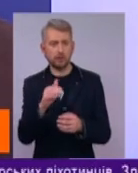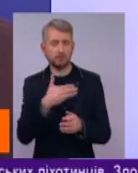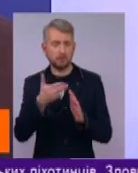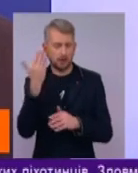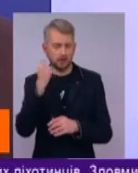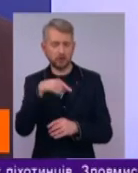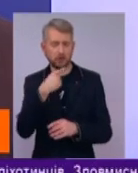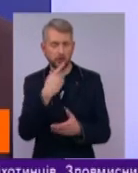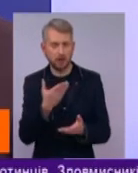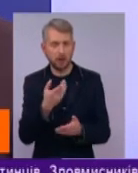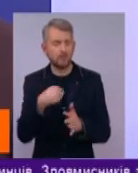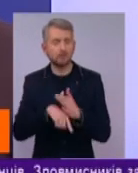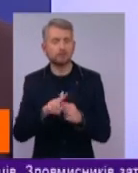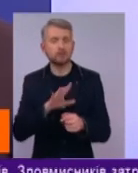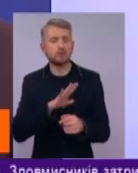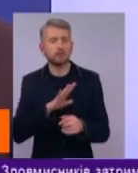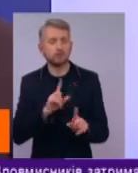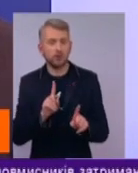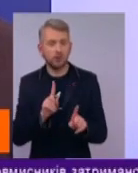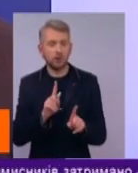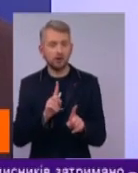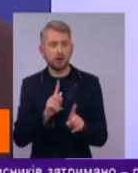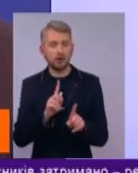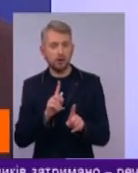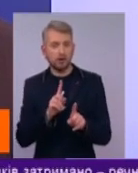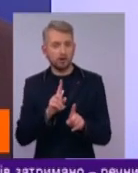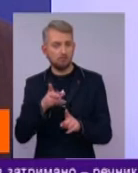так? В чому це виражалось? Виражалось в тому, що